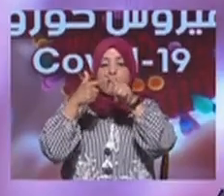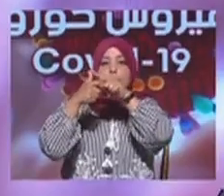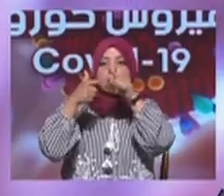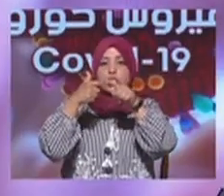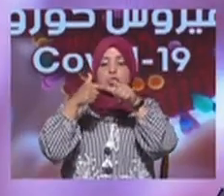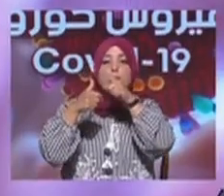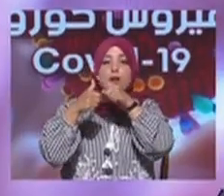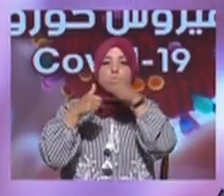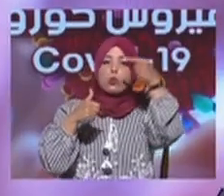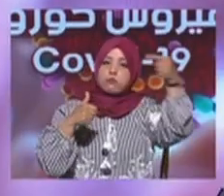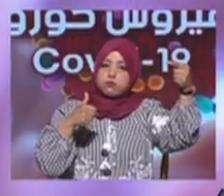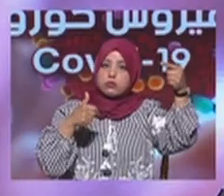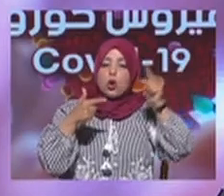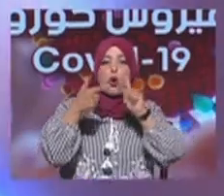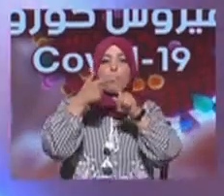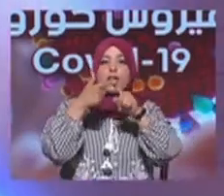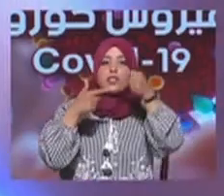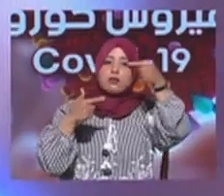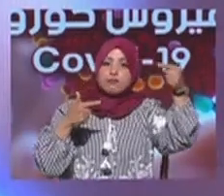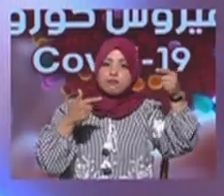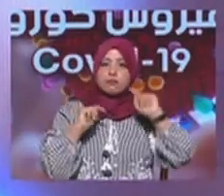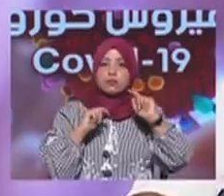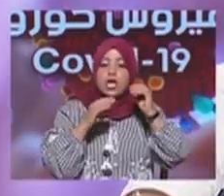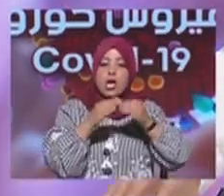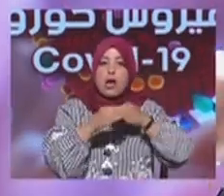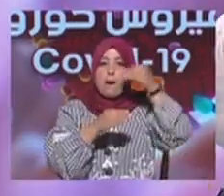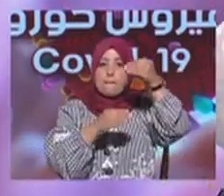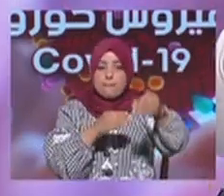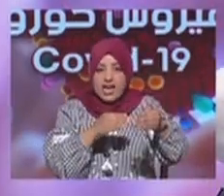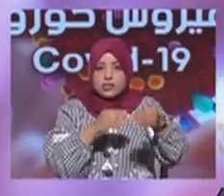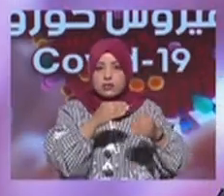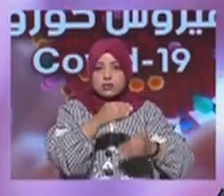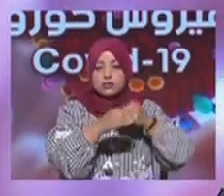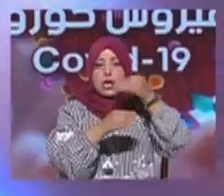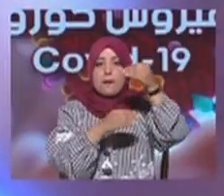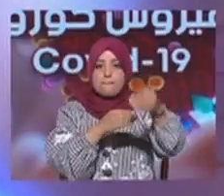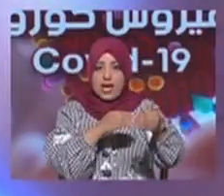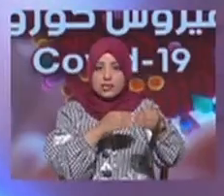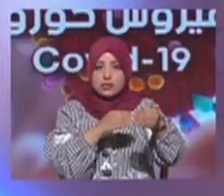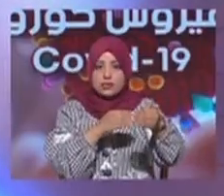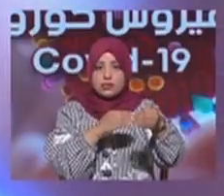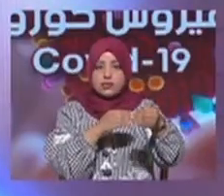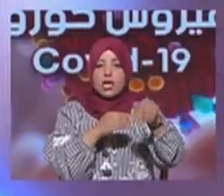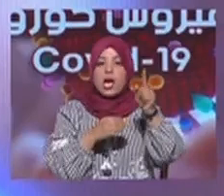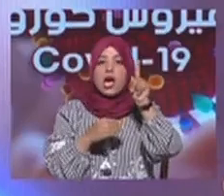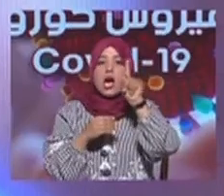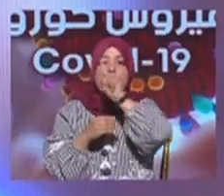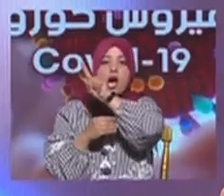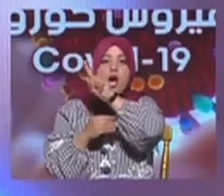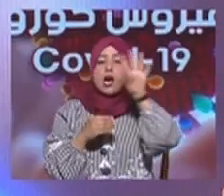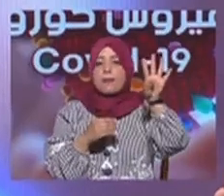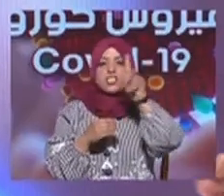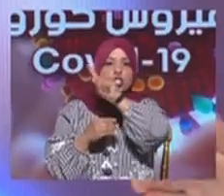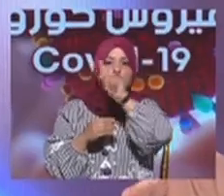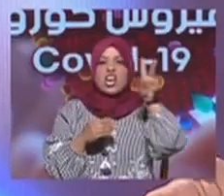24 ساعة بيناتهم. بعد قديش؟ راهو مازال بعد 14 يوم او بعد انتهاء نورمالمون بعد 14 يوم. اما توا ظهر اللي فما عباد يقعدوا